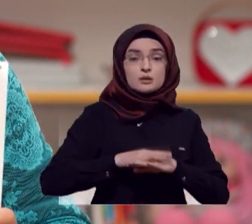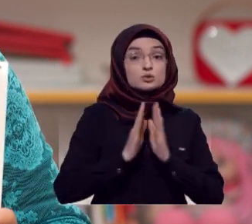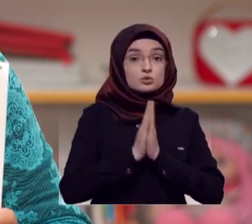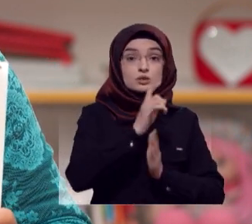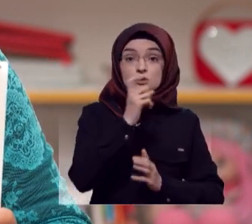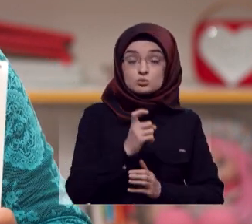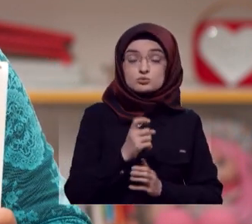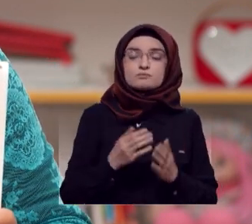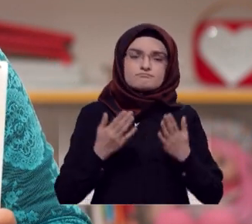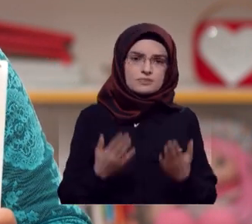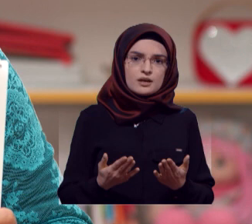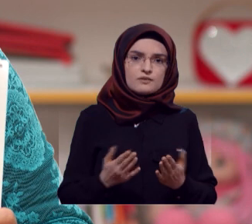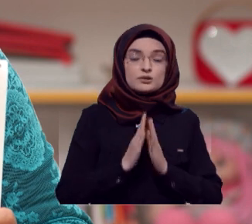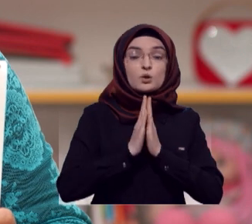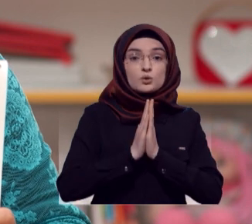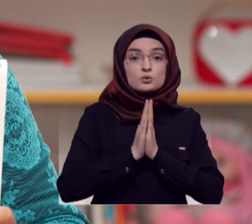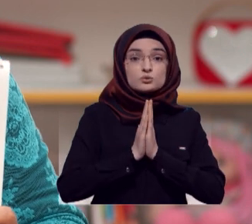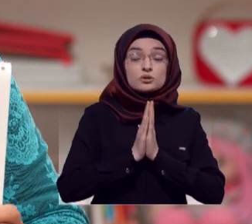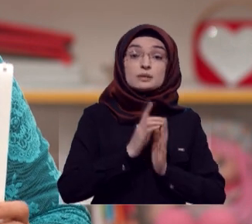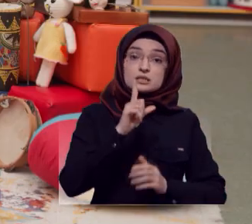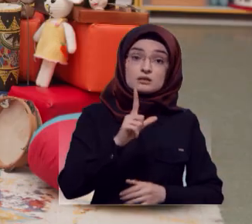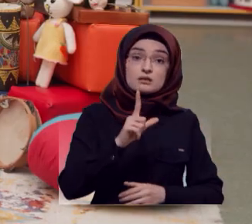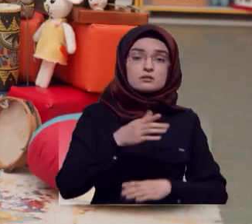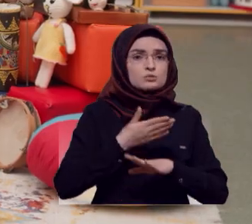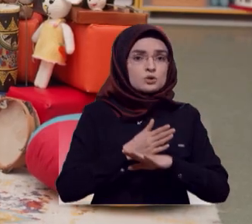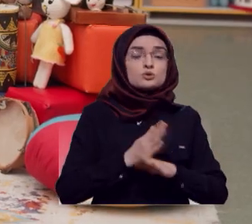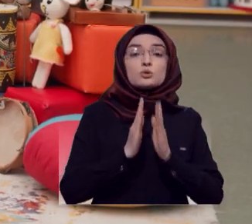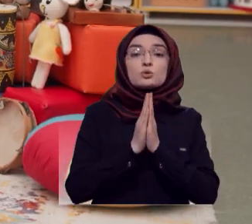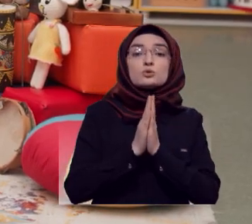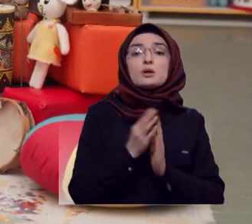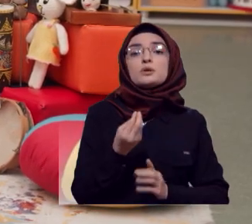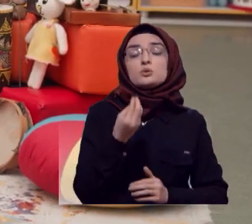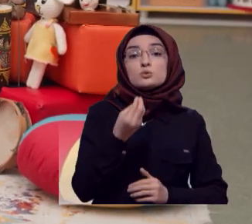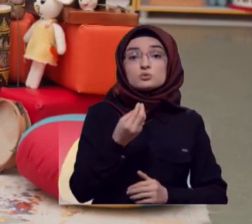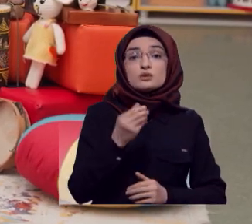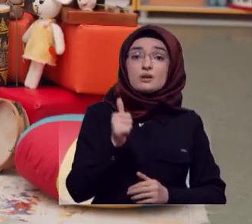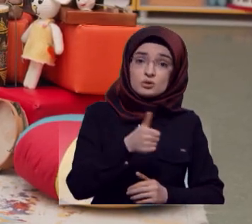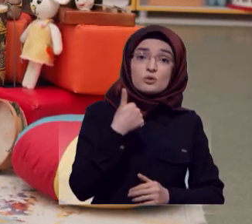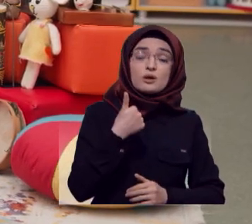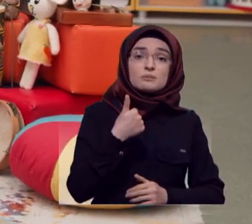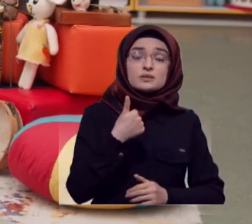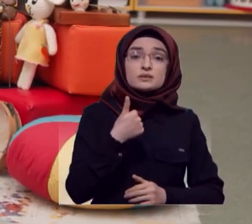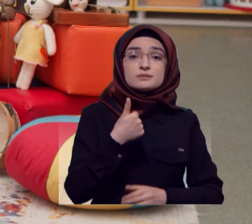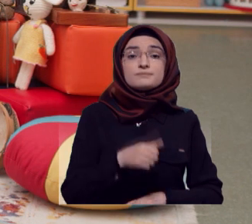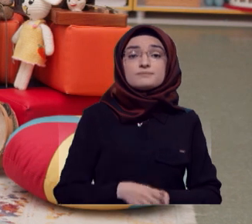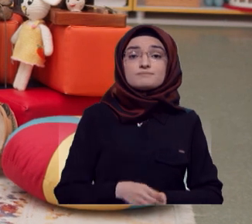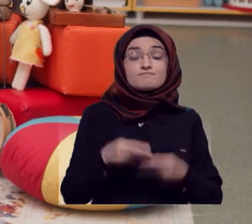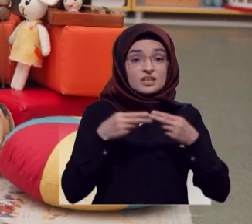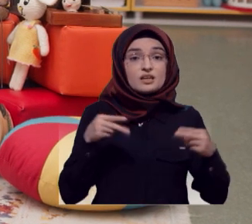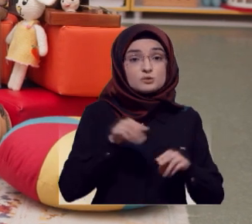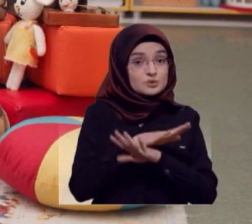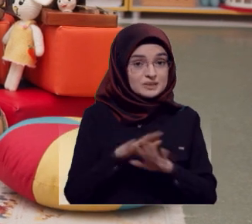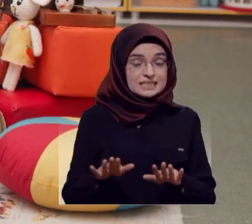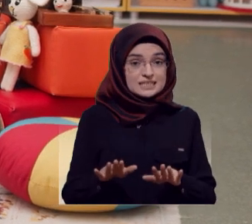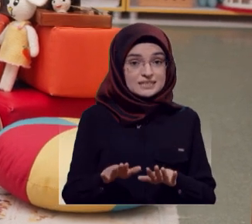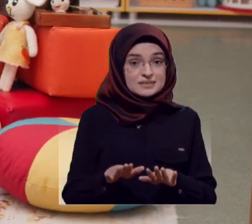musunuz? Evet, özür dilemelisiniz. Çünkü özür dilemek çok büyük bir erdem, öyle değil mi? Hikayemiz de burada